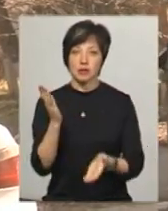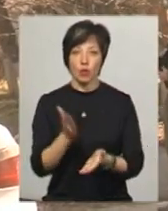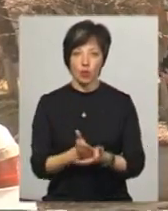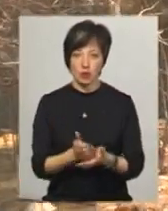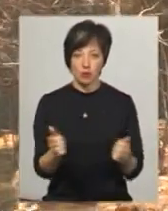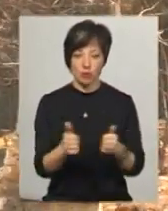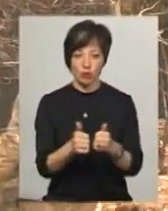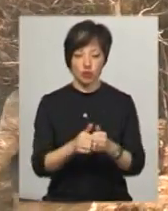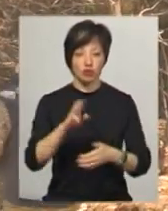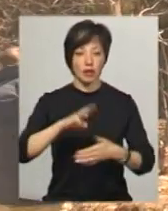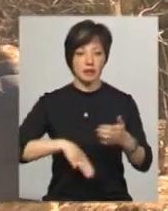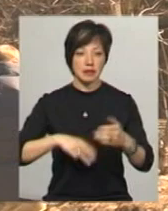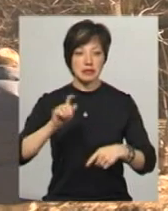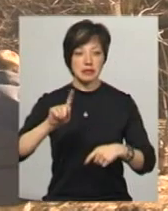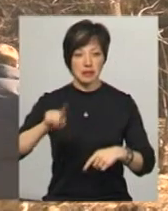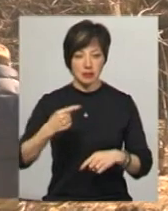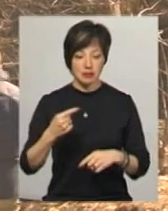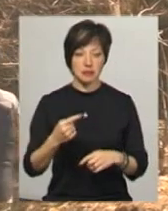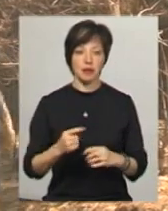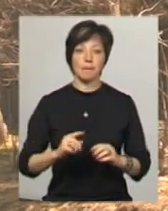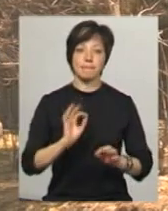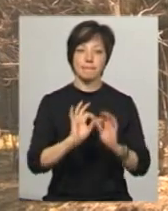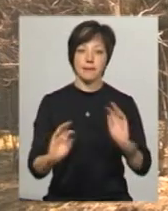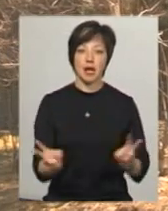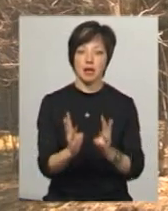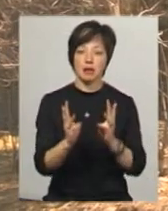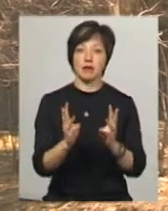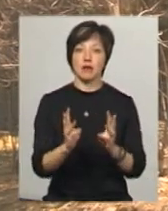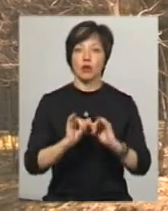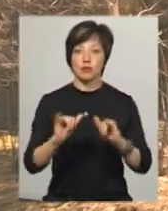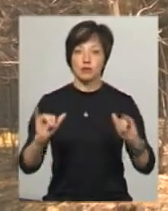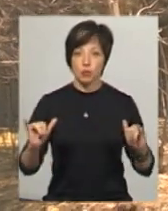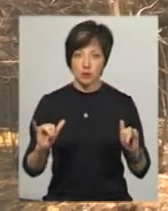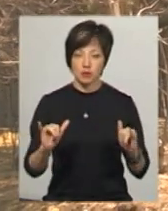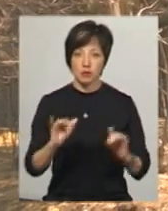знаходяться поруч. Штрафні санкції для паліїв, які розводять багаття,